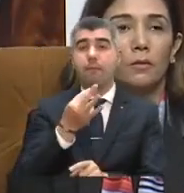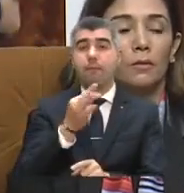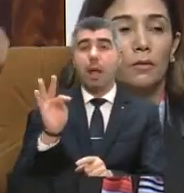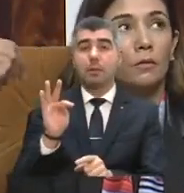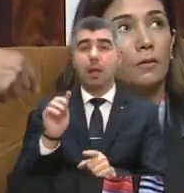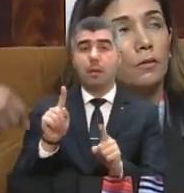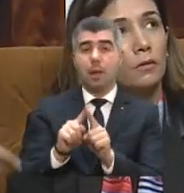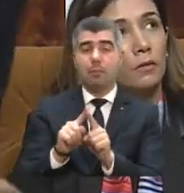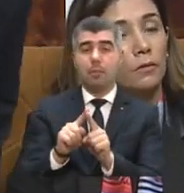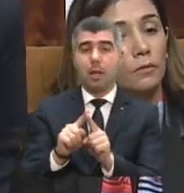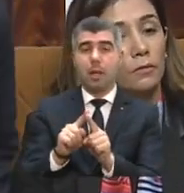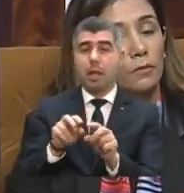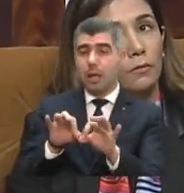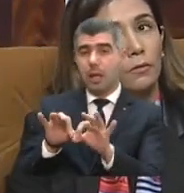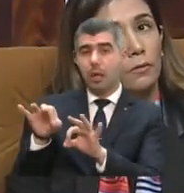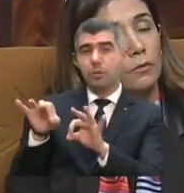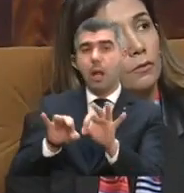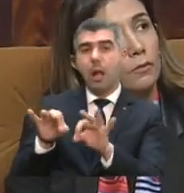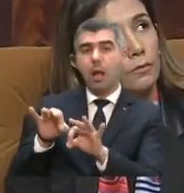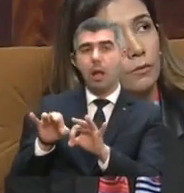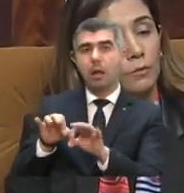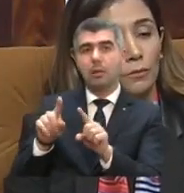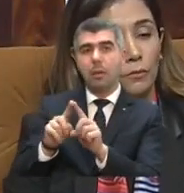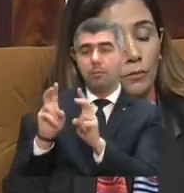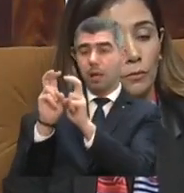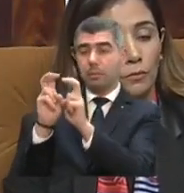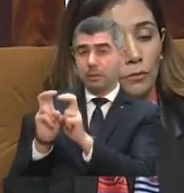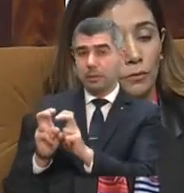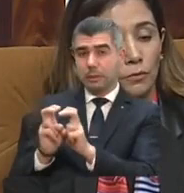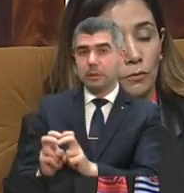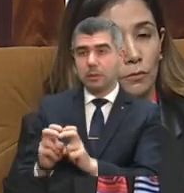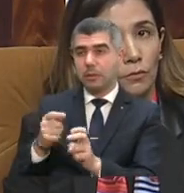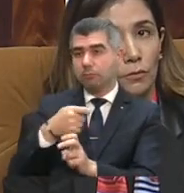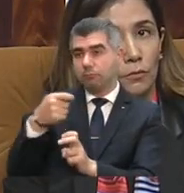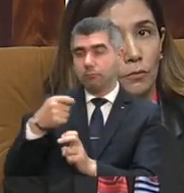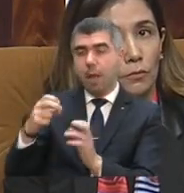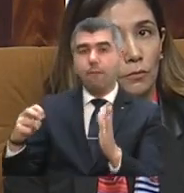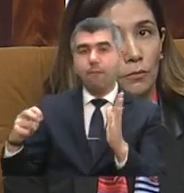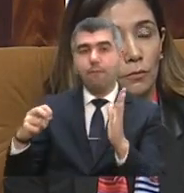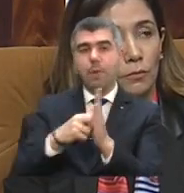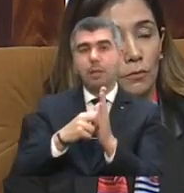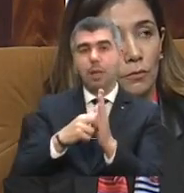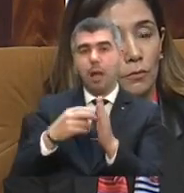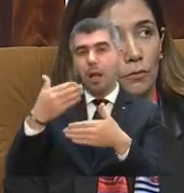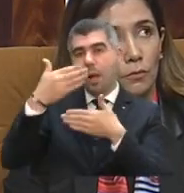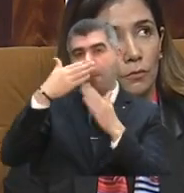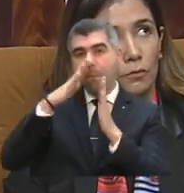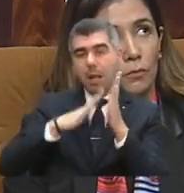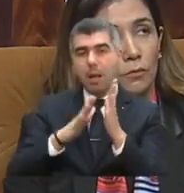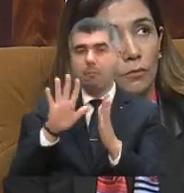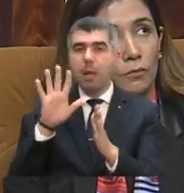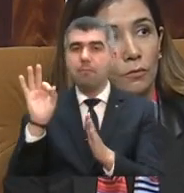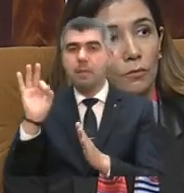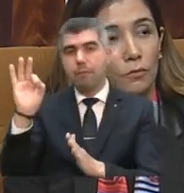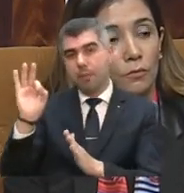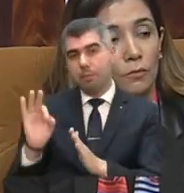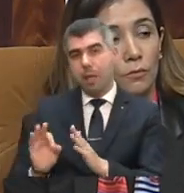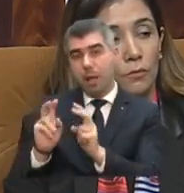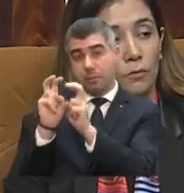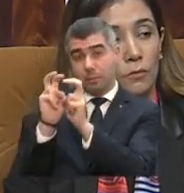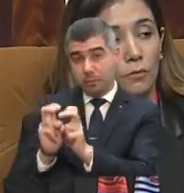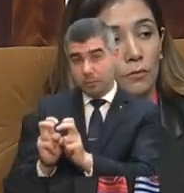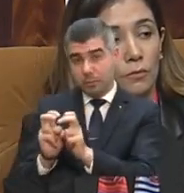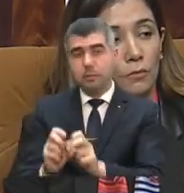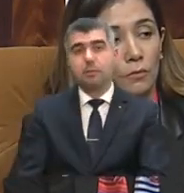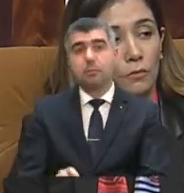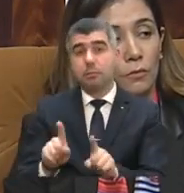على اتخاذ إجراء يقضي بتقليص منح التأشيرات إلى المغاربة ب 50% تقريبا، وهذا الشيء عنده